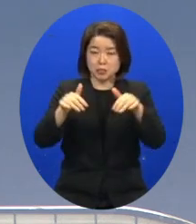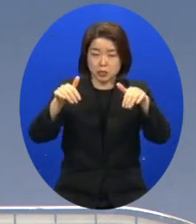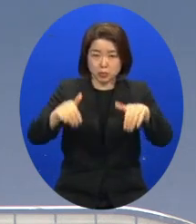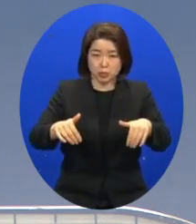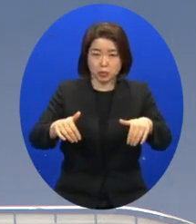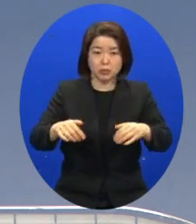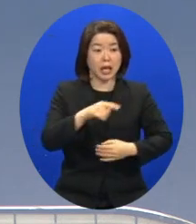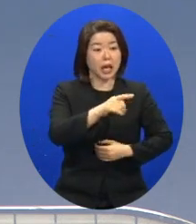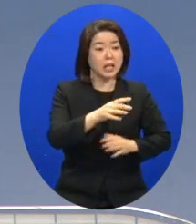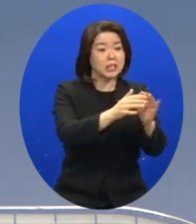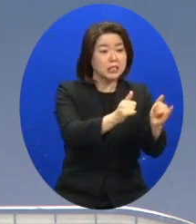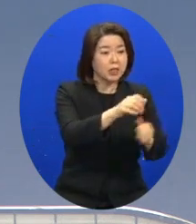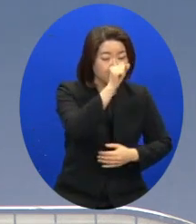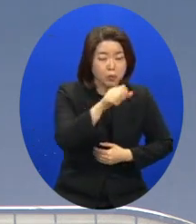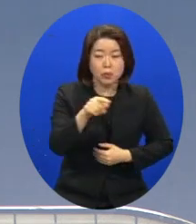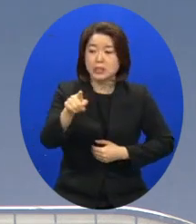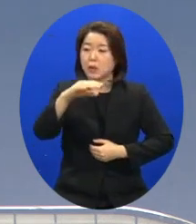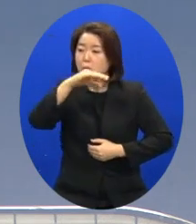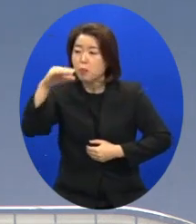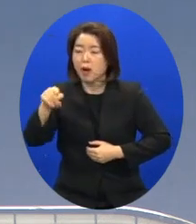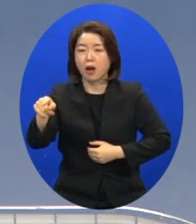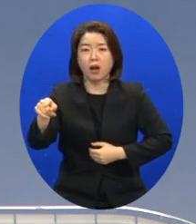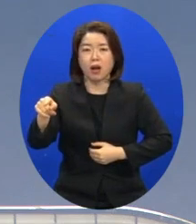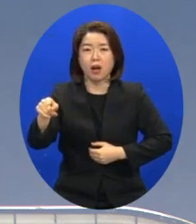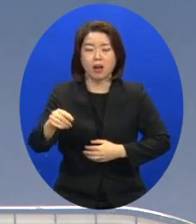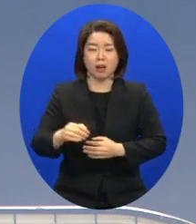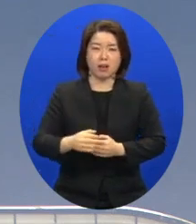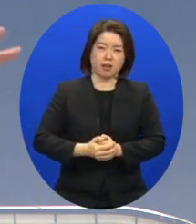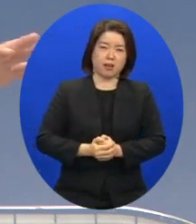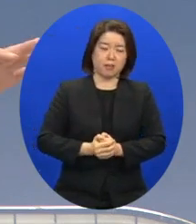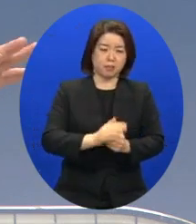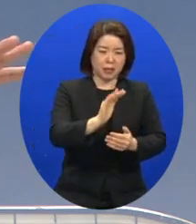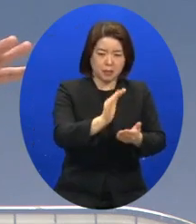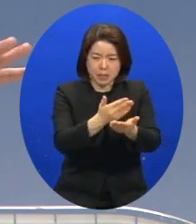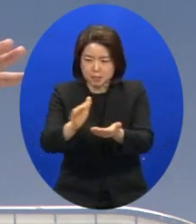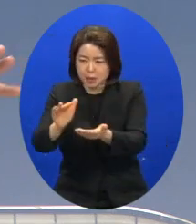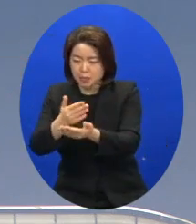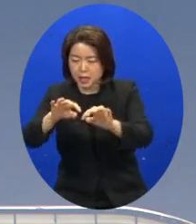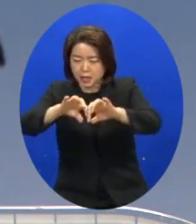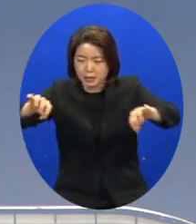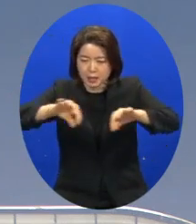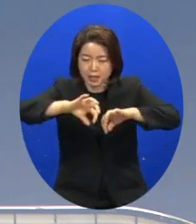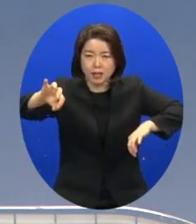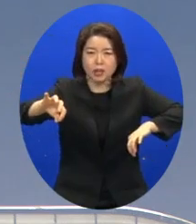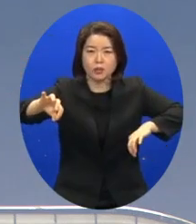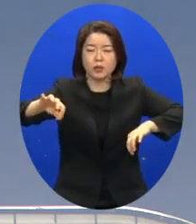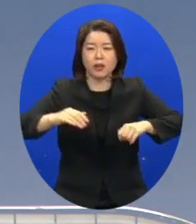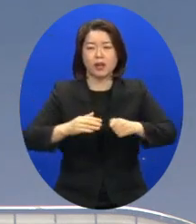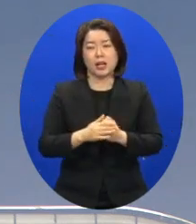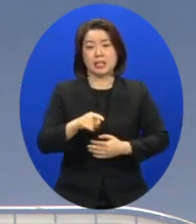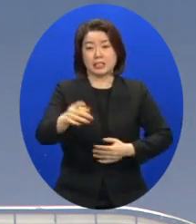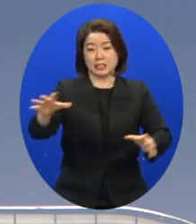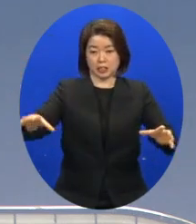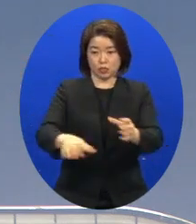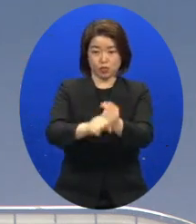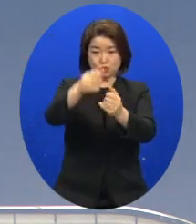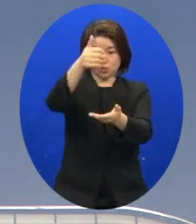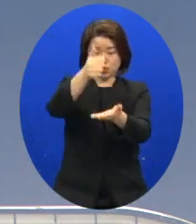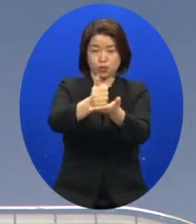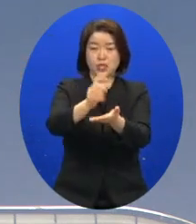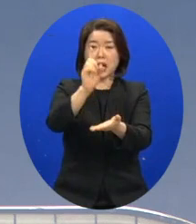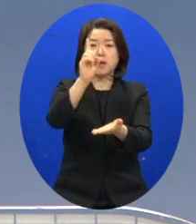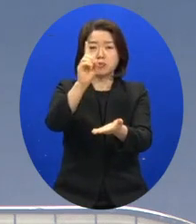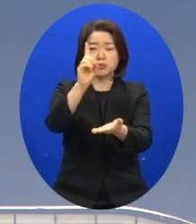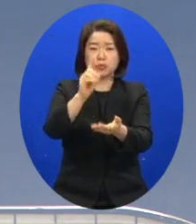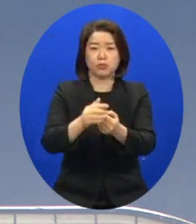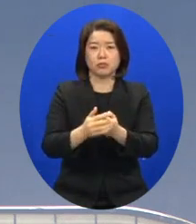저와 나니 사람의 떠 옳다고 생각해 그러면서 타가 나눠 버리니 그 주인 되신 분은 한 분이신데